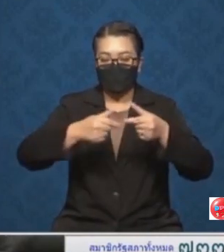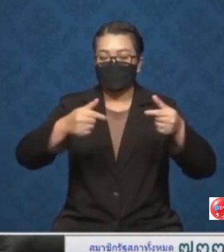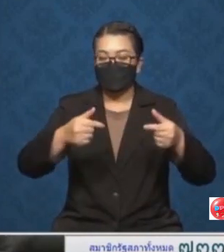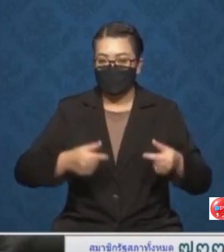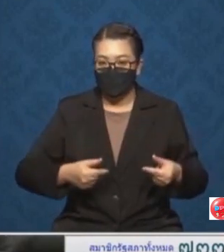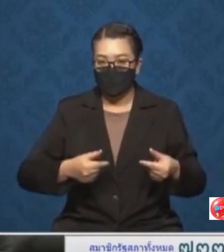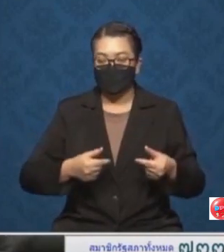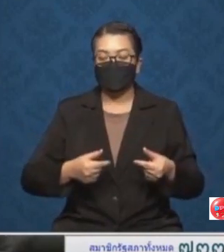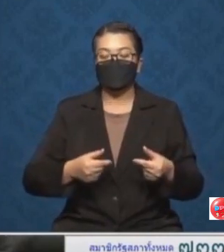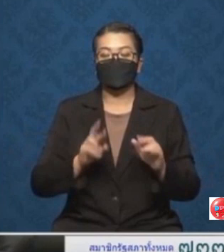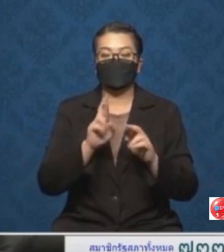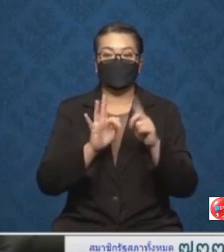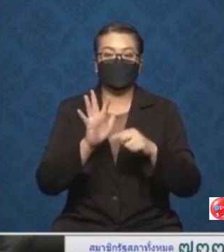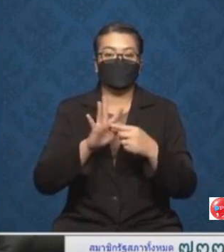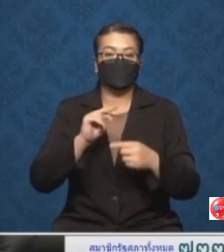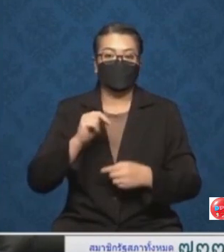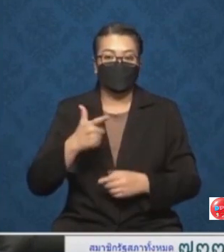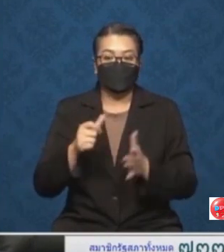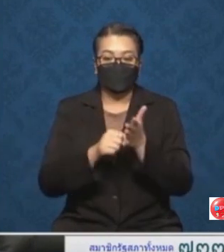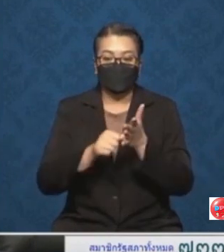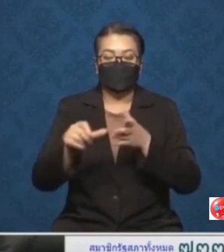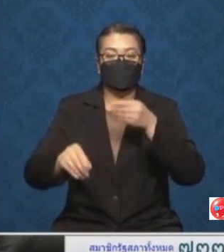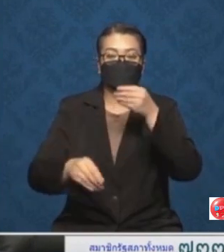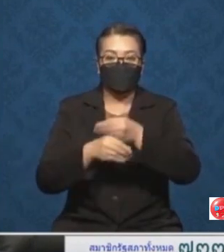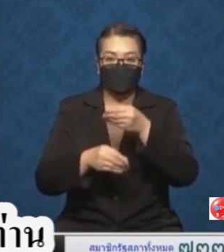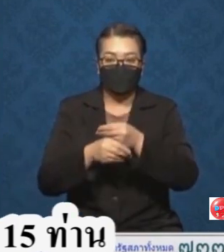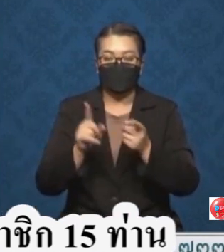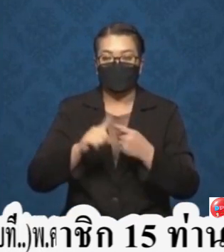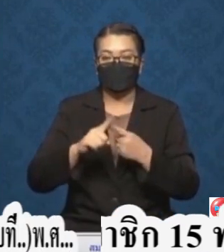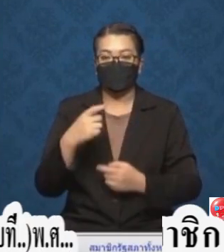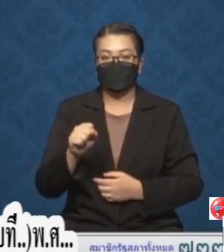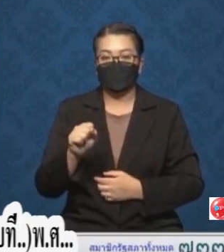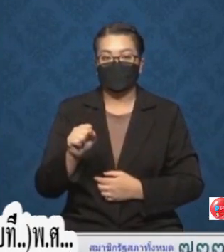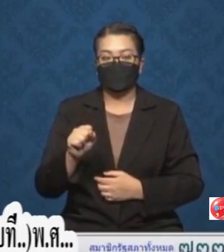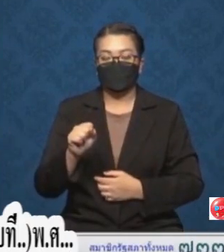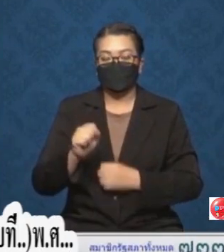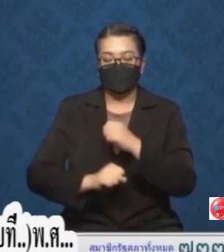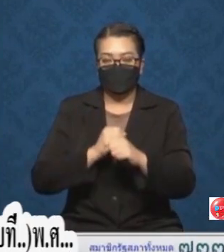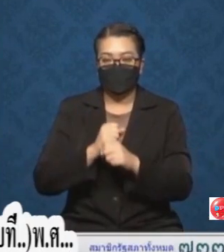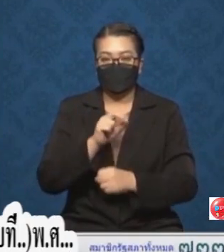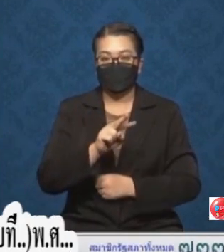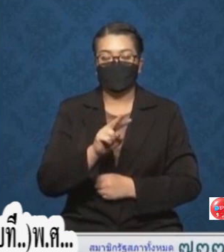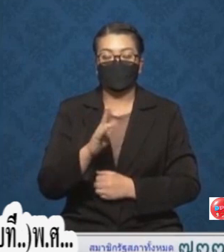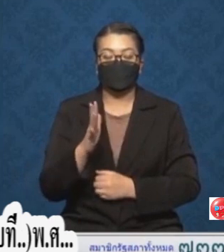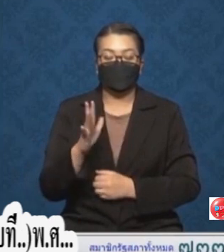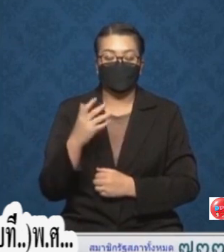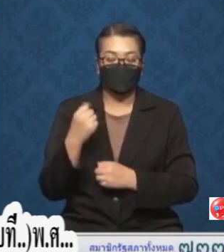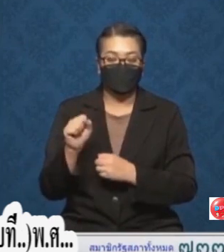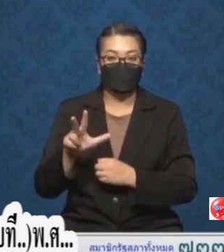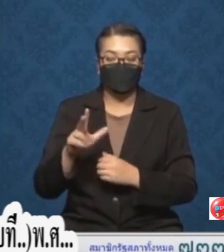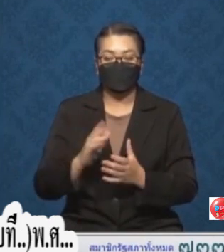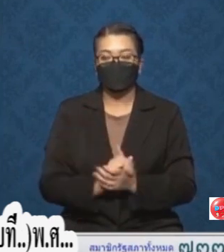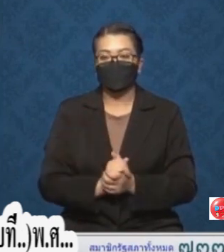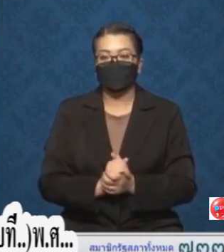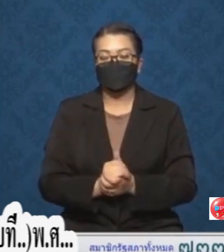ญแห่งราชอาณาจักรไทยแก้ไขเพิ่มเติมฉบับที่พุทธศักราชในสัดส่วนของวุฒิสภา